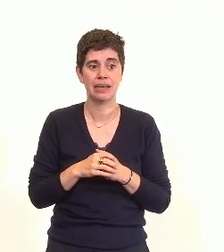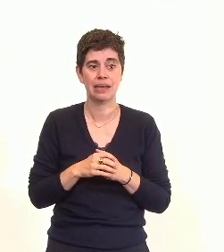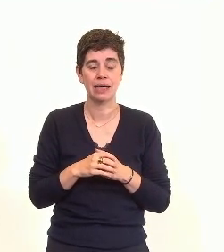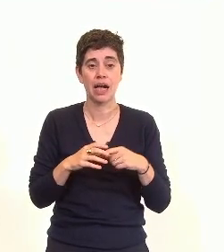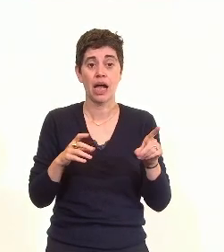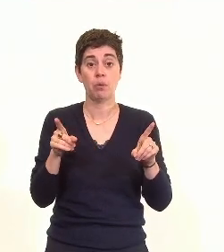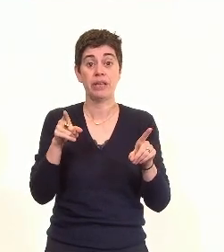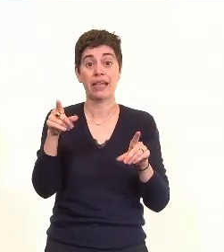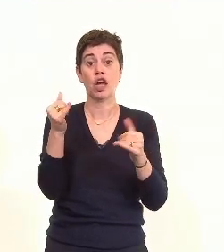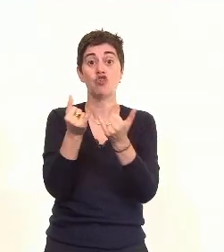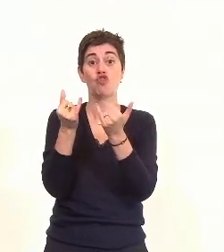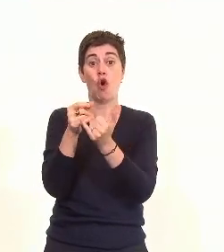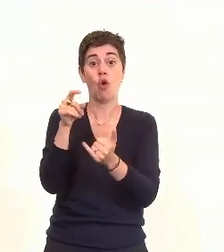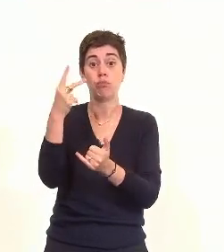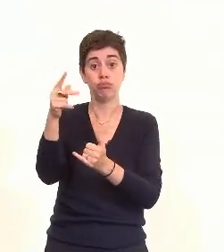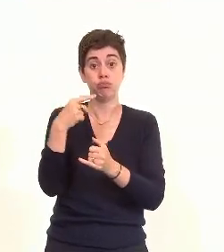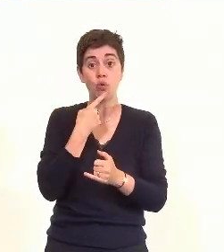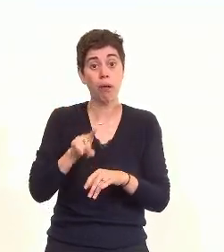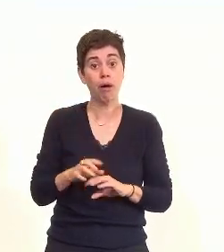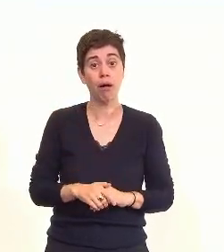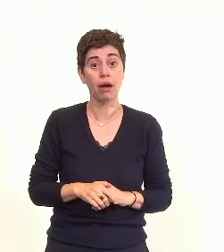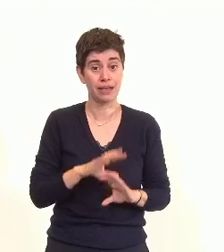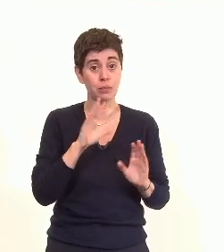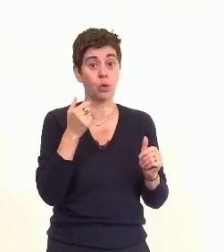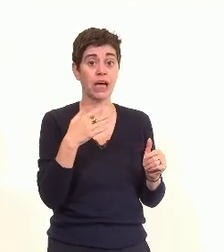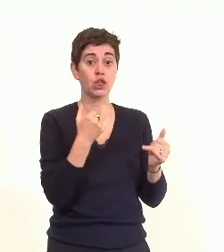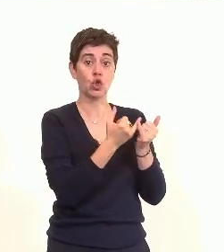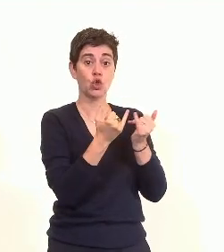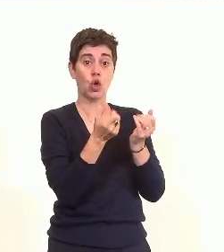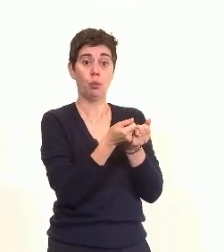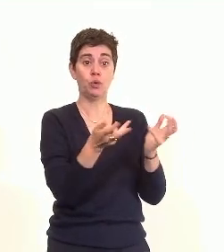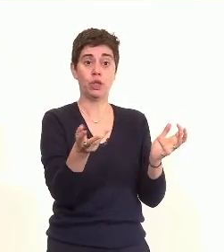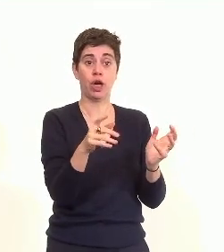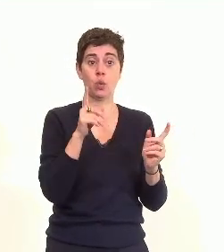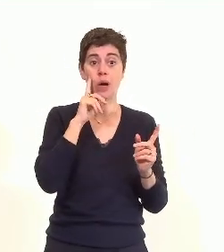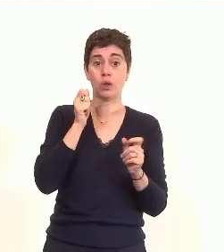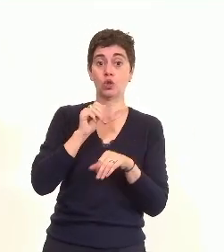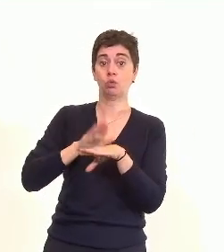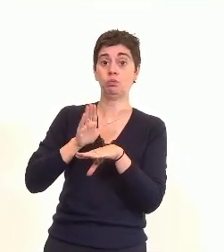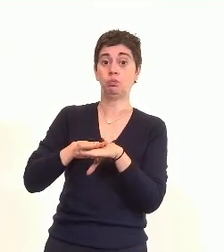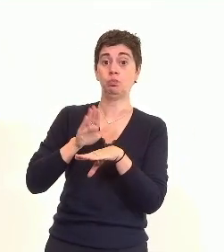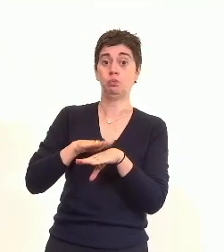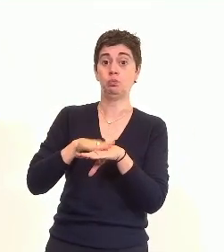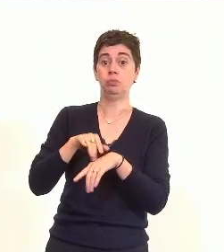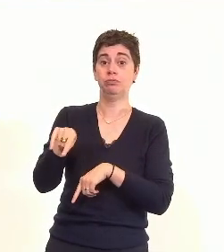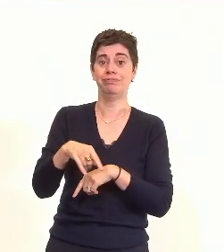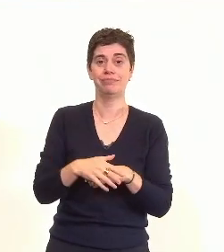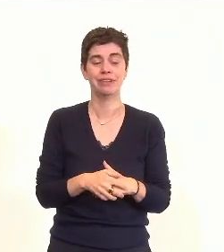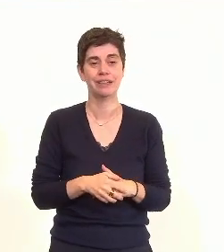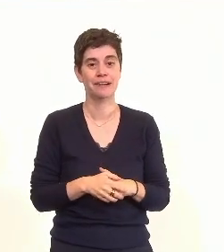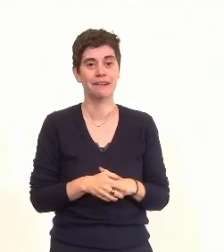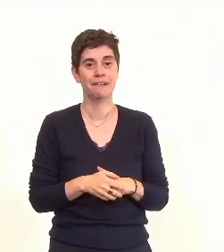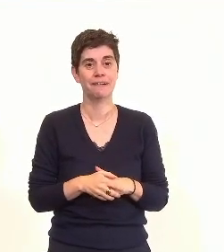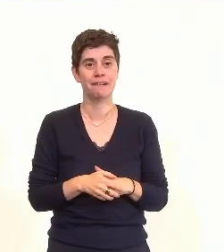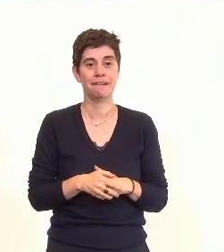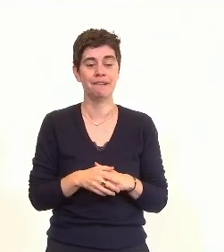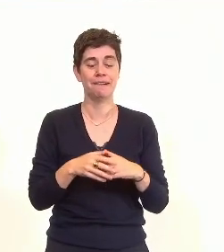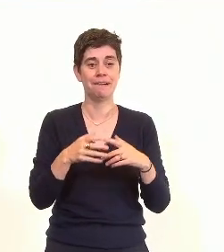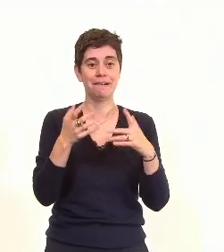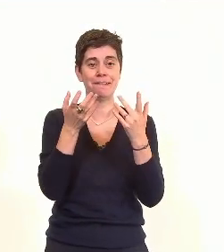qu'on a fait plusieurs supports. On a essayé, voilà. Attention, dit Francine. Alors on a choisi le jeu parce que c'est pour